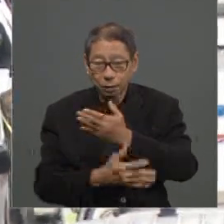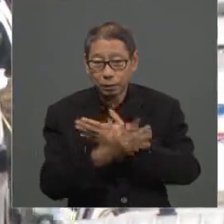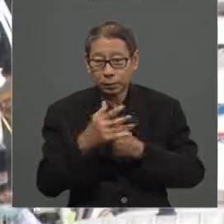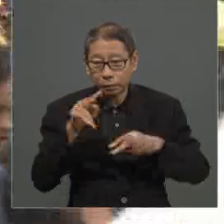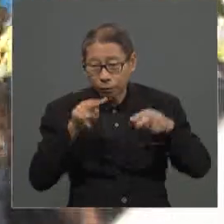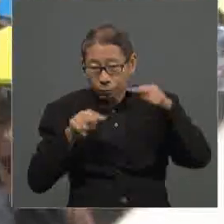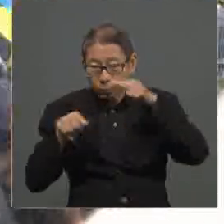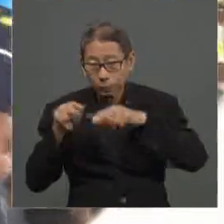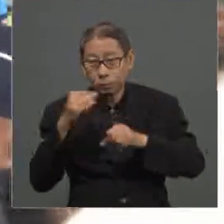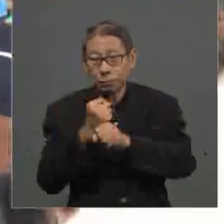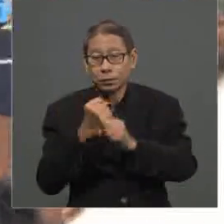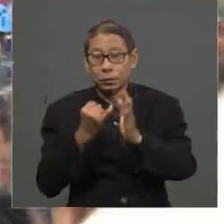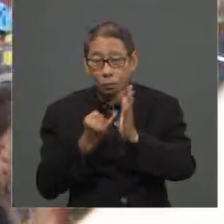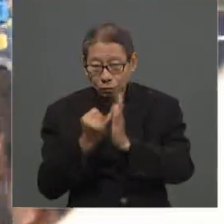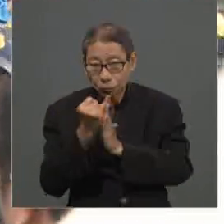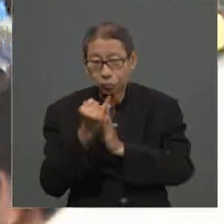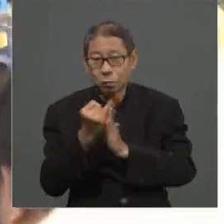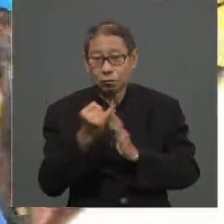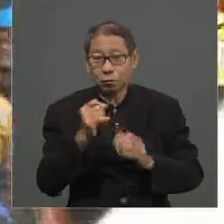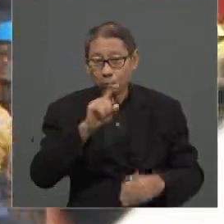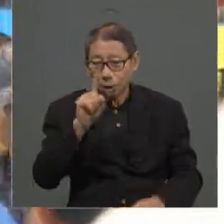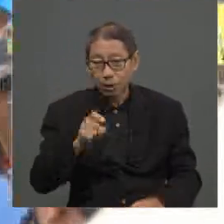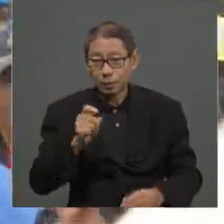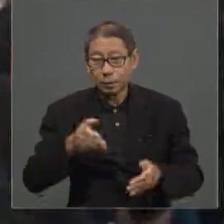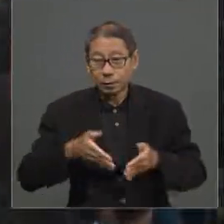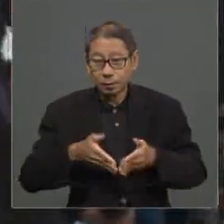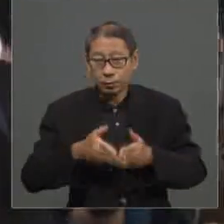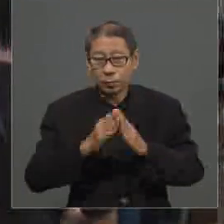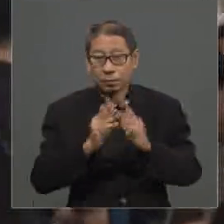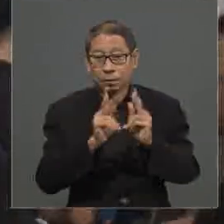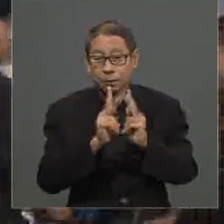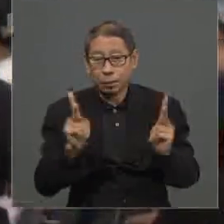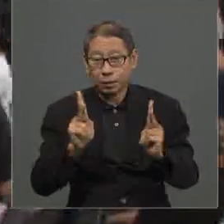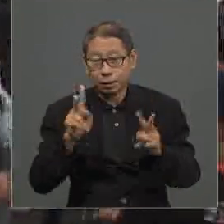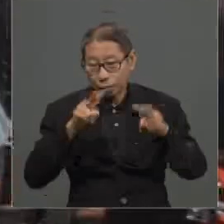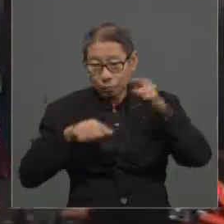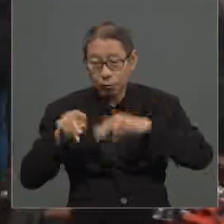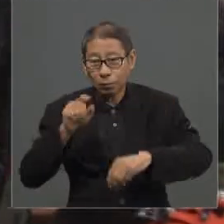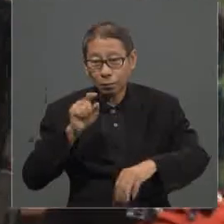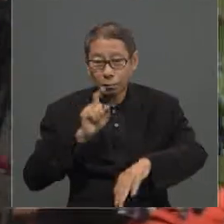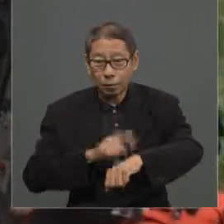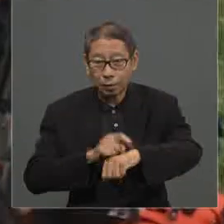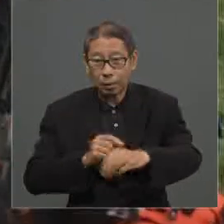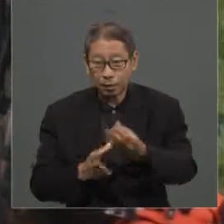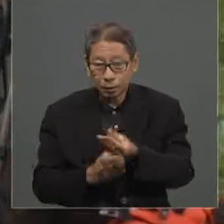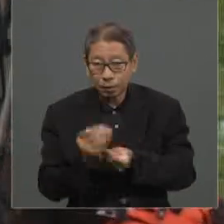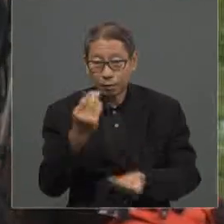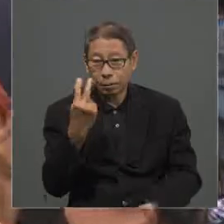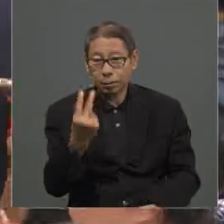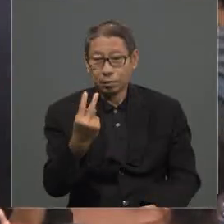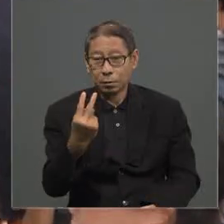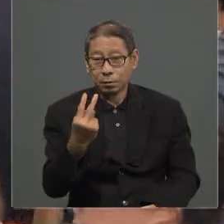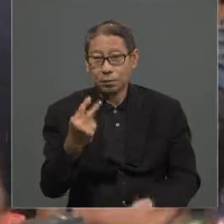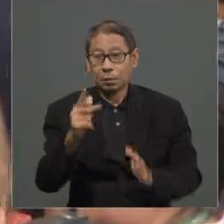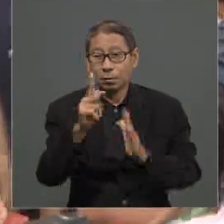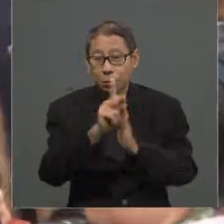ว่าทุกอย่างถูกต้องเป็นไปตามหลักเกณฑ์หรือเปล่าและตอนนี้ตั้งคณะกรรมการสอบสวนข้อเท็จจริงกำหนดกรอบเวลา2สัปดาห์ขณะเดียวกันเรื่องกฎหมาย